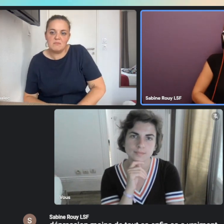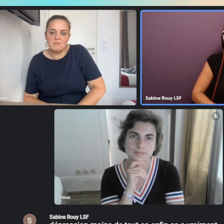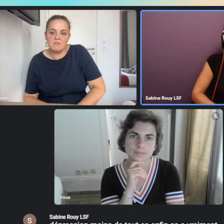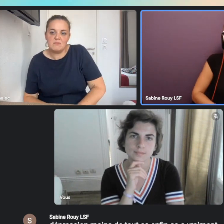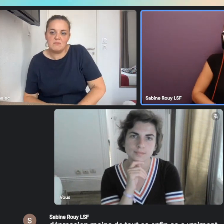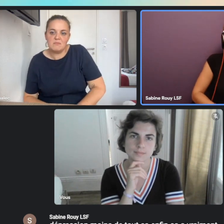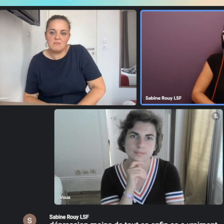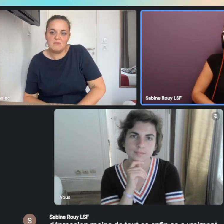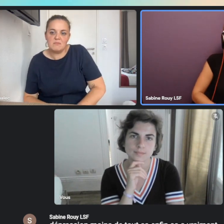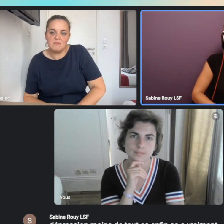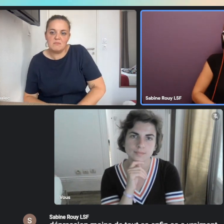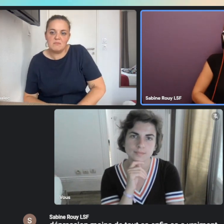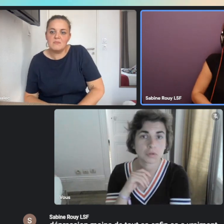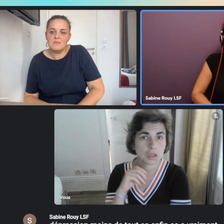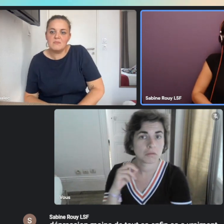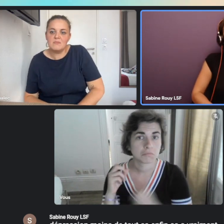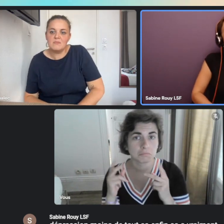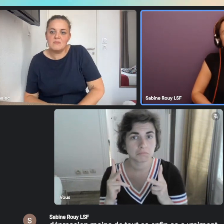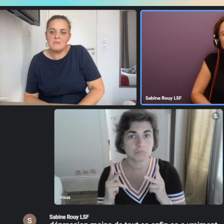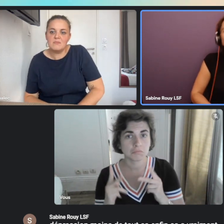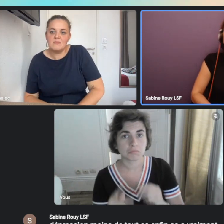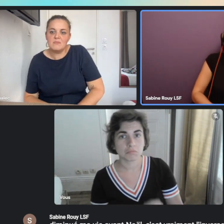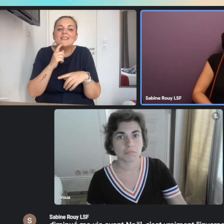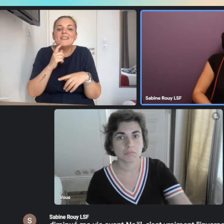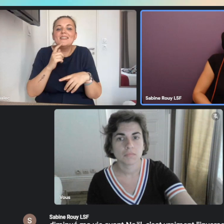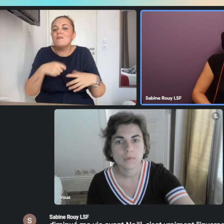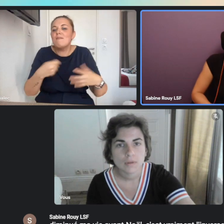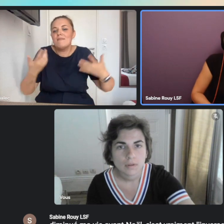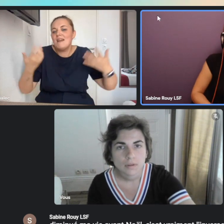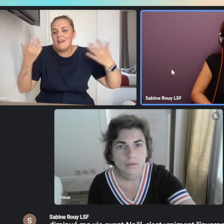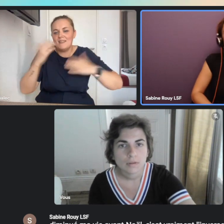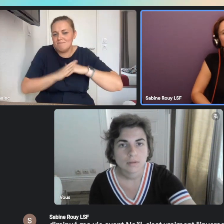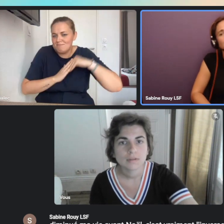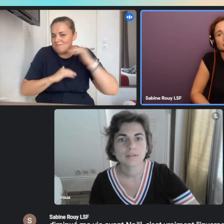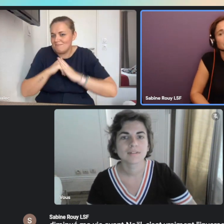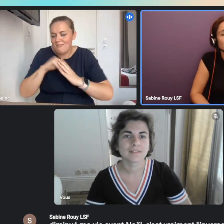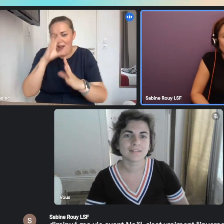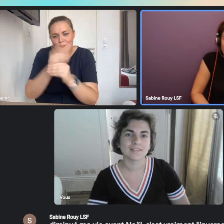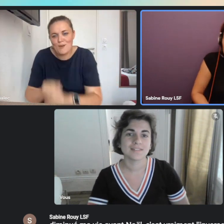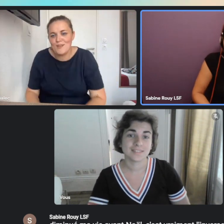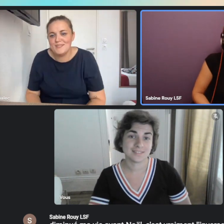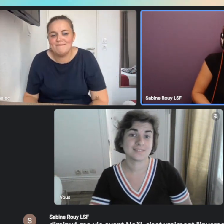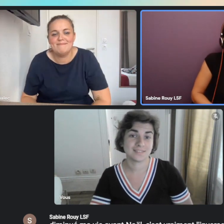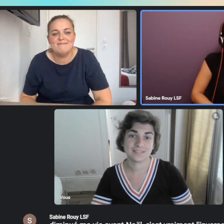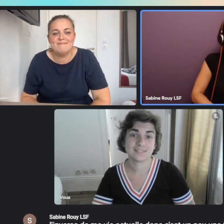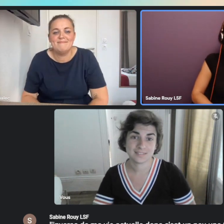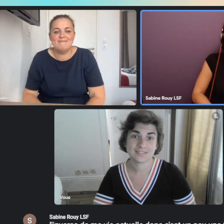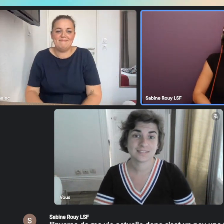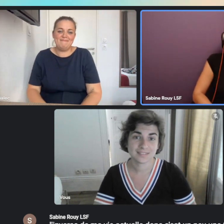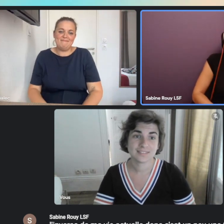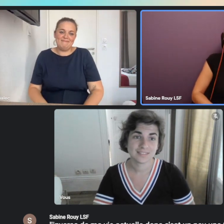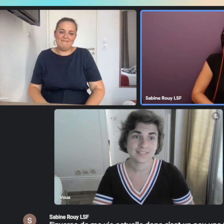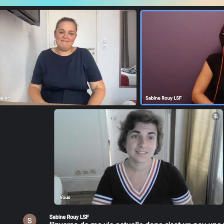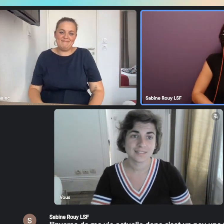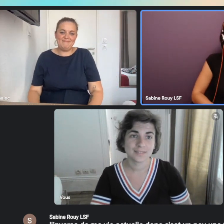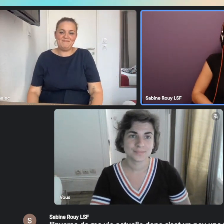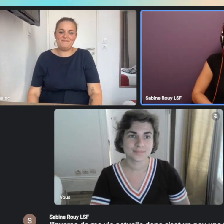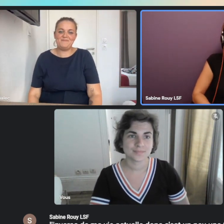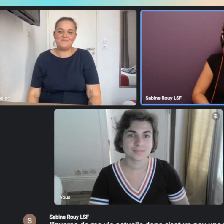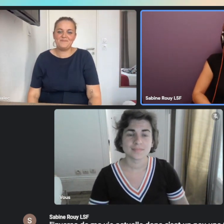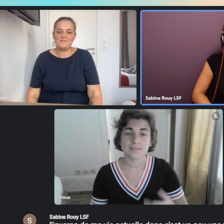retourné, donc alors bien sûr, je fais encore des erreurs, il y a des échecs, mais je me construis et